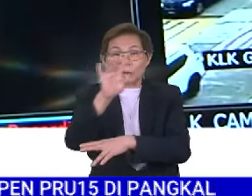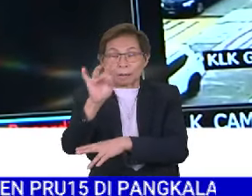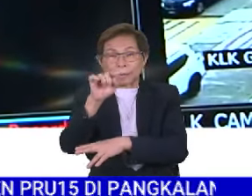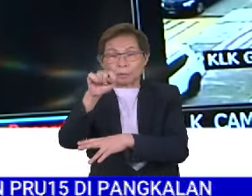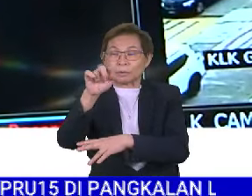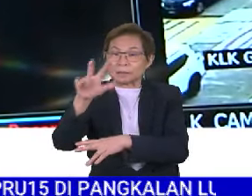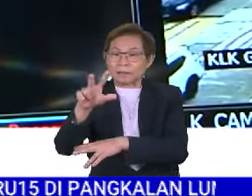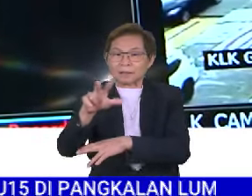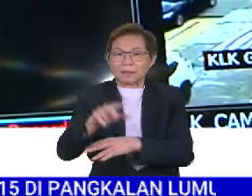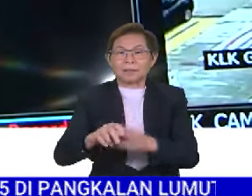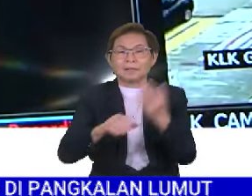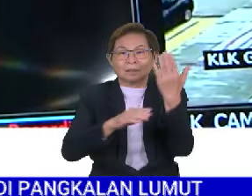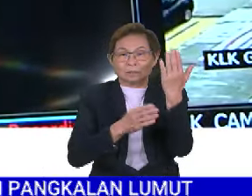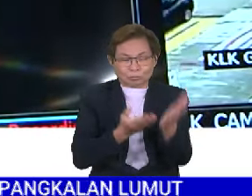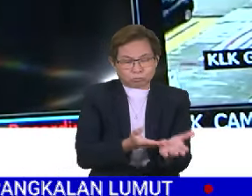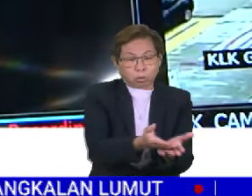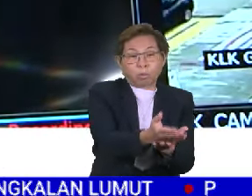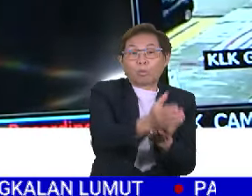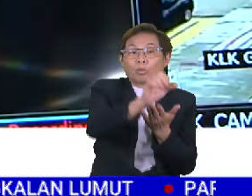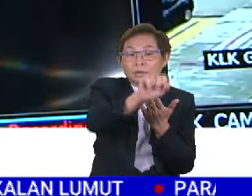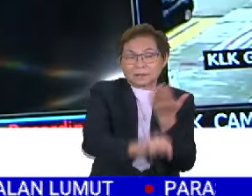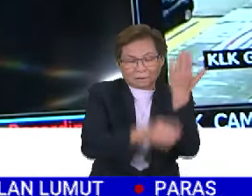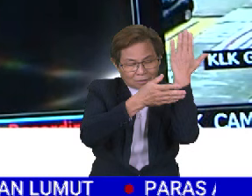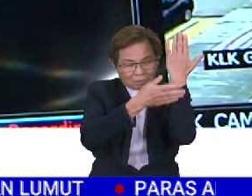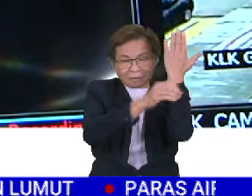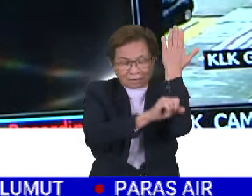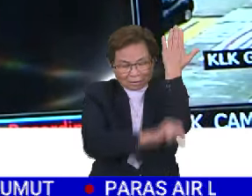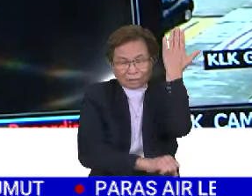278.3 arah selatan, berlaku